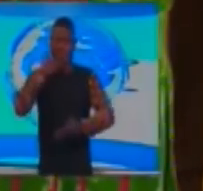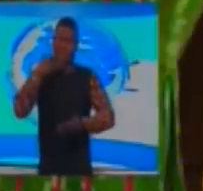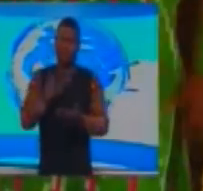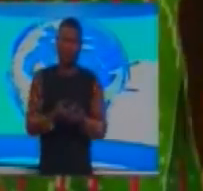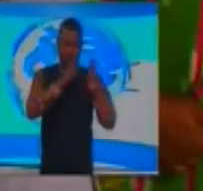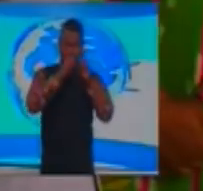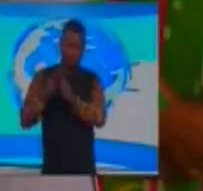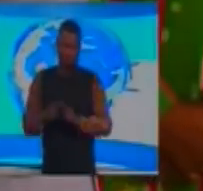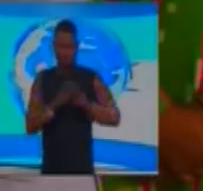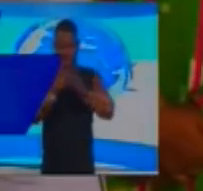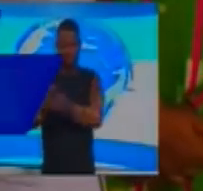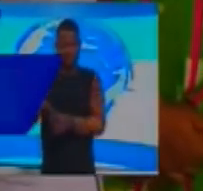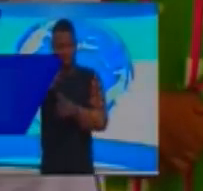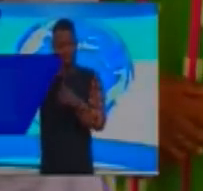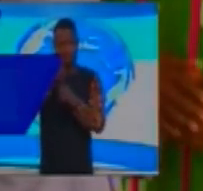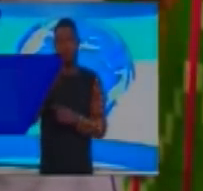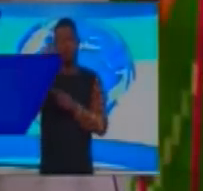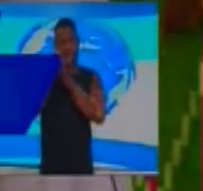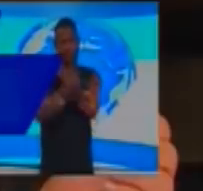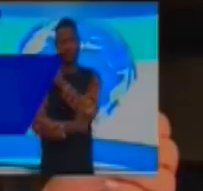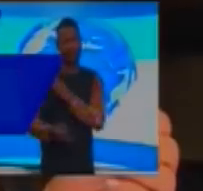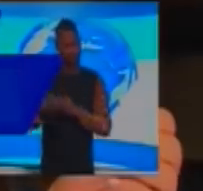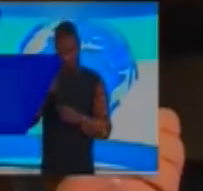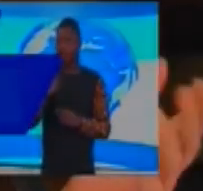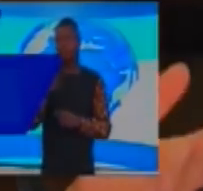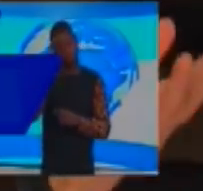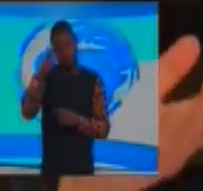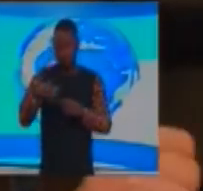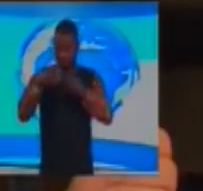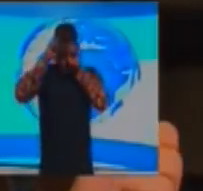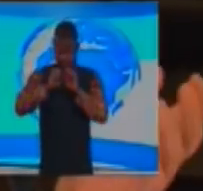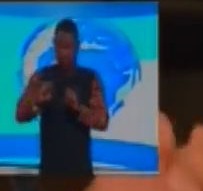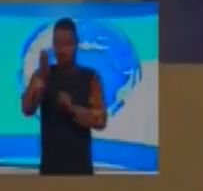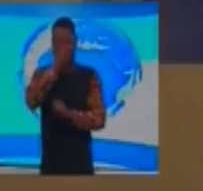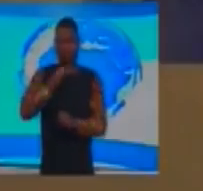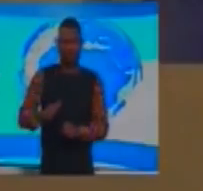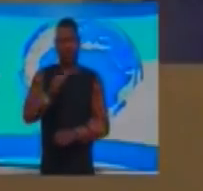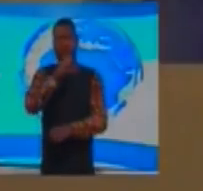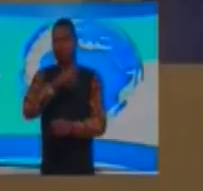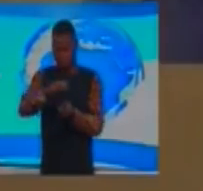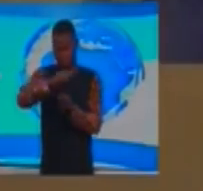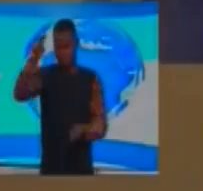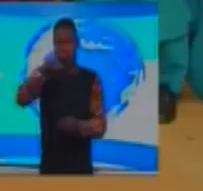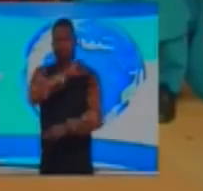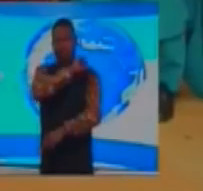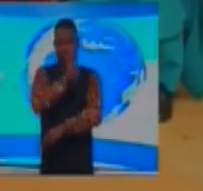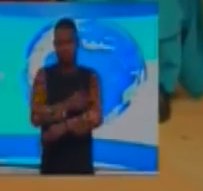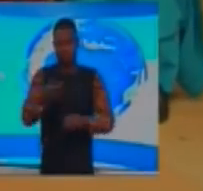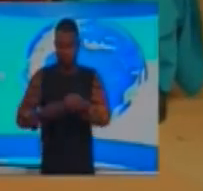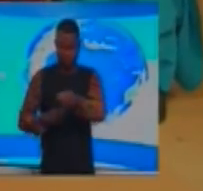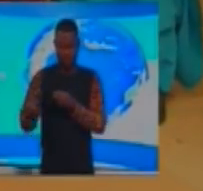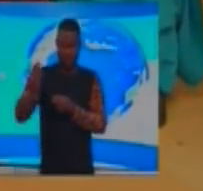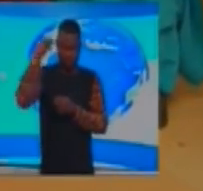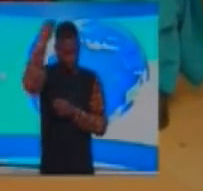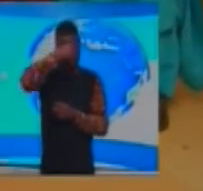relations de coopération entre les deux pays, selon la présidente de la Haute Autorité de régulation de la communication audiovisuelle du